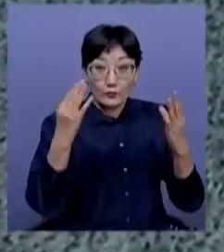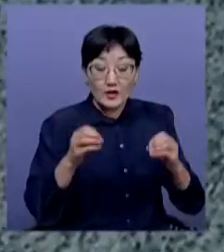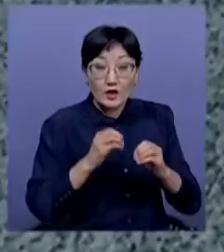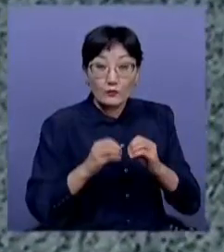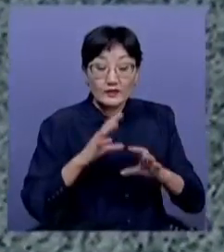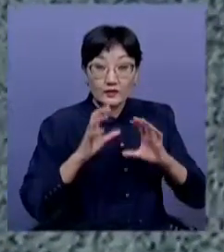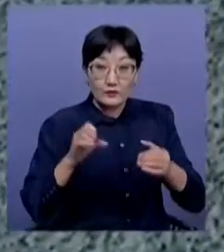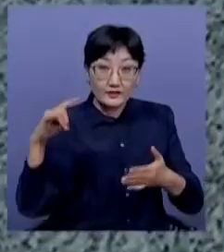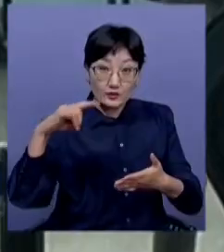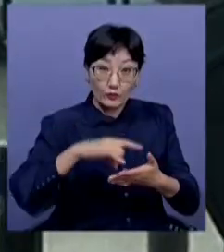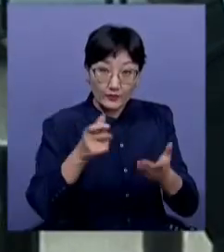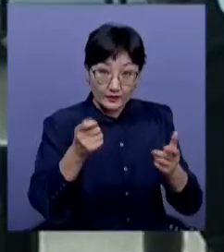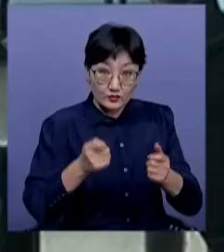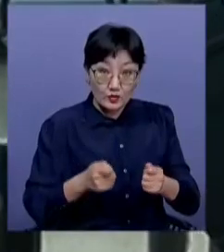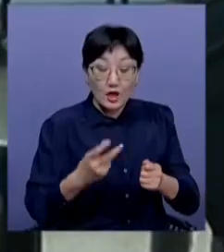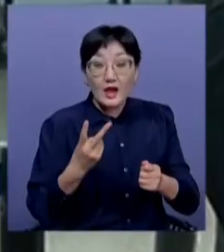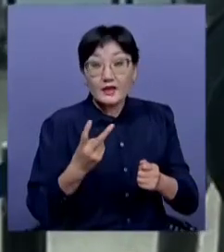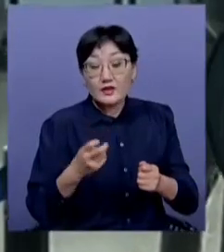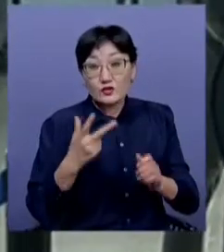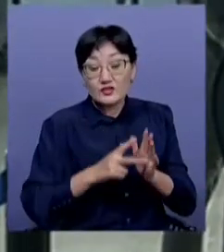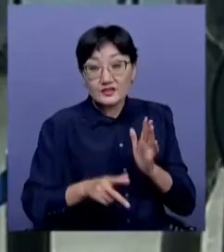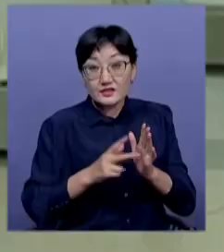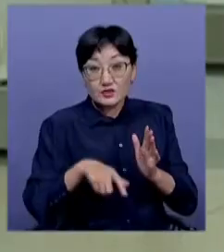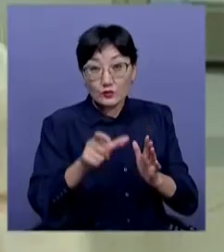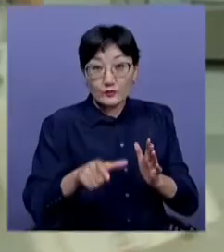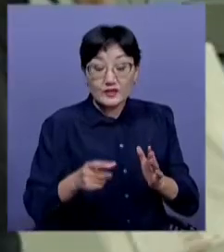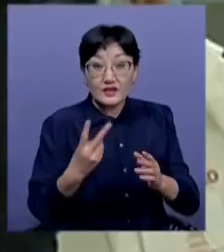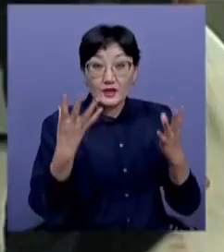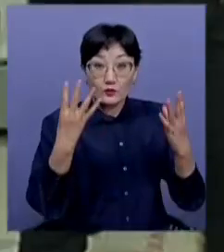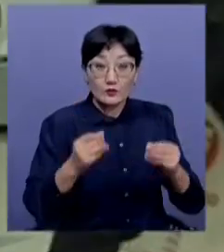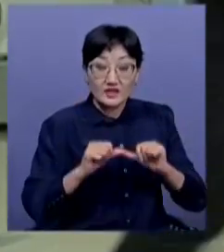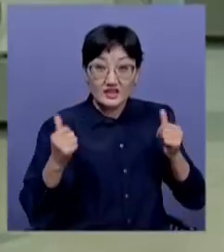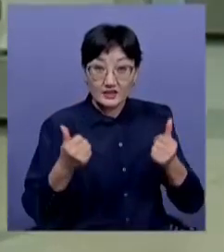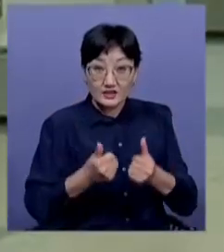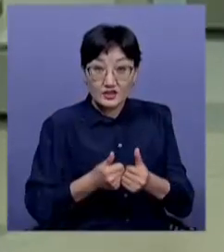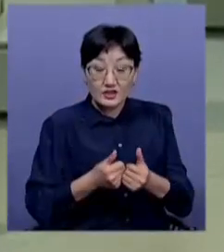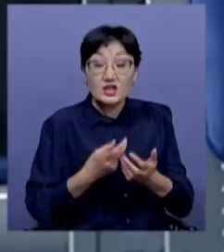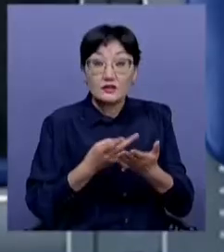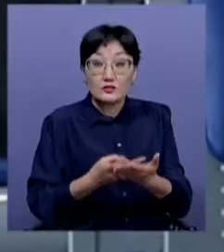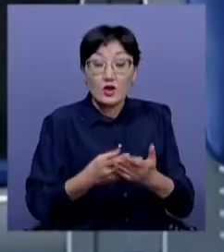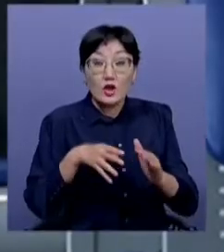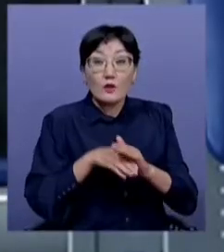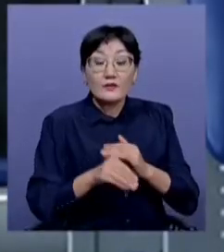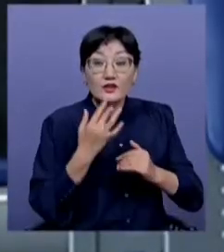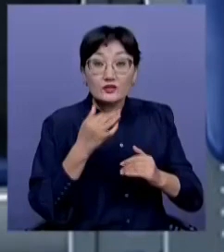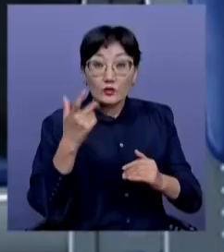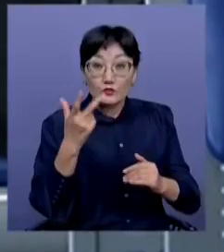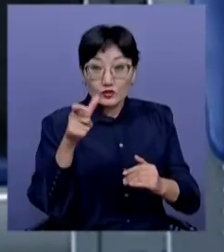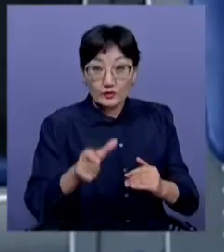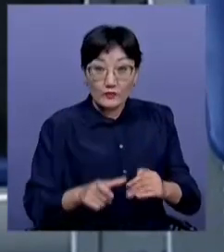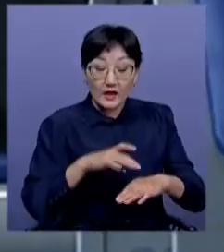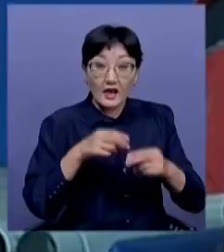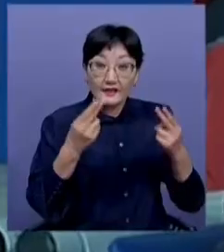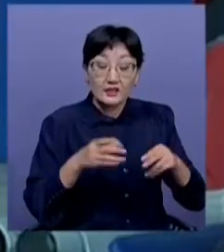халықаралық рейсті қабылдап, елге оралған 288 жолаушыны 2 күндік карантинге жіберген. Соның ішінде шетелдік 3 азаматта